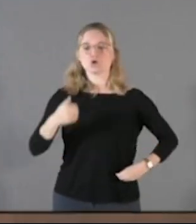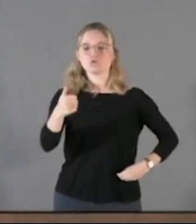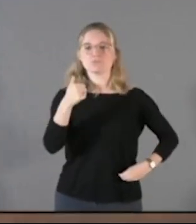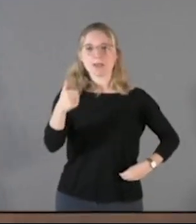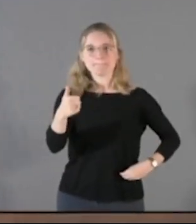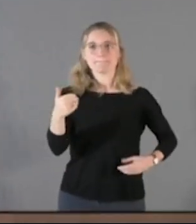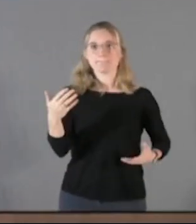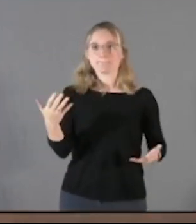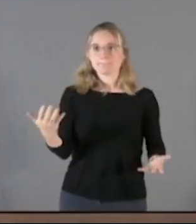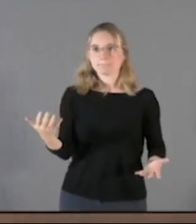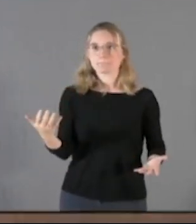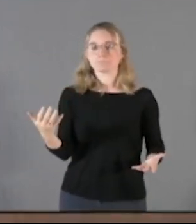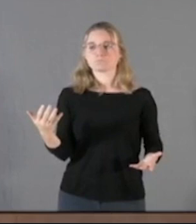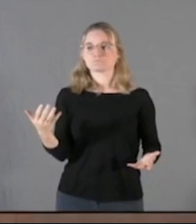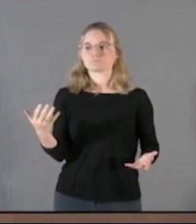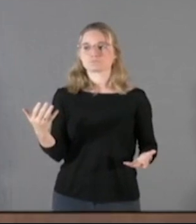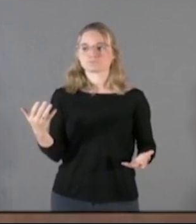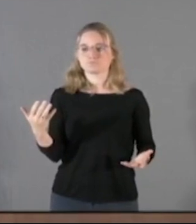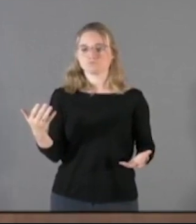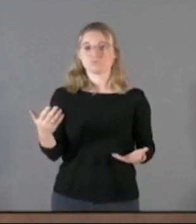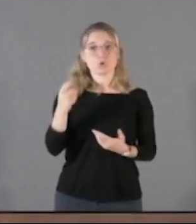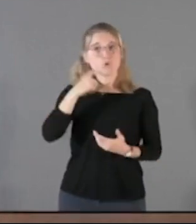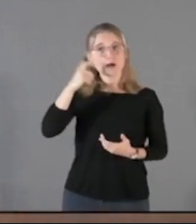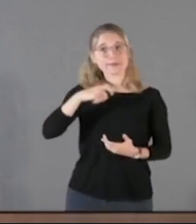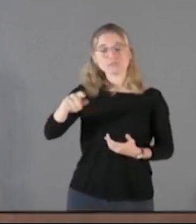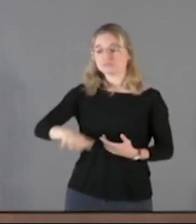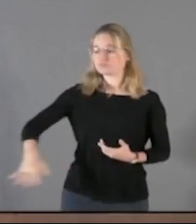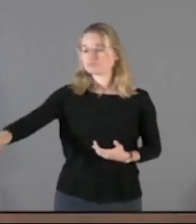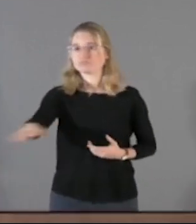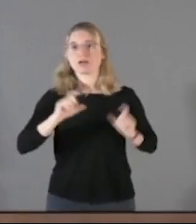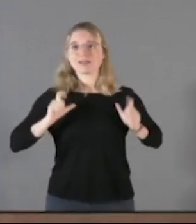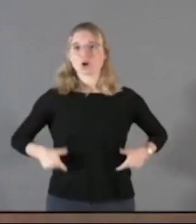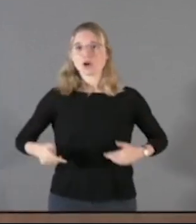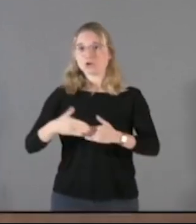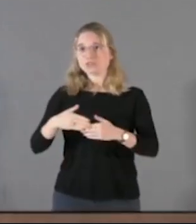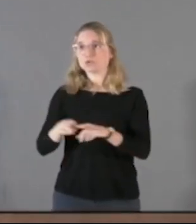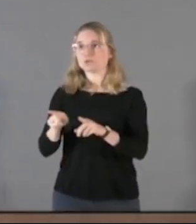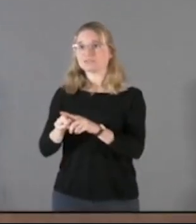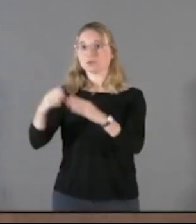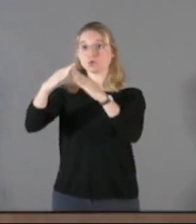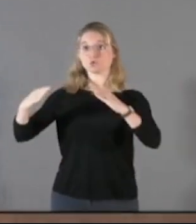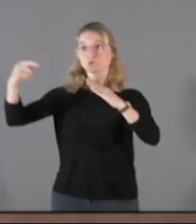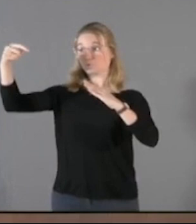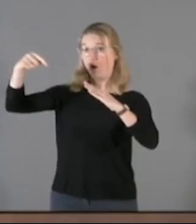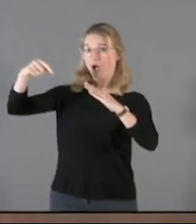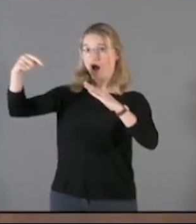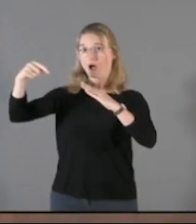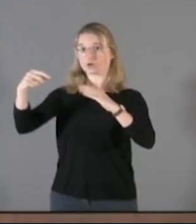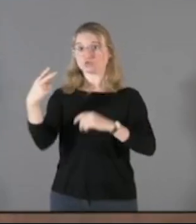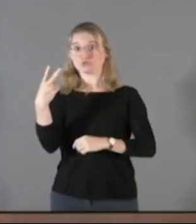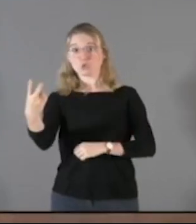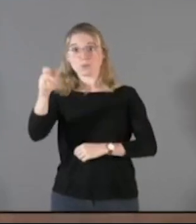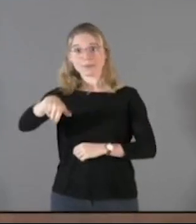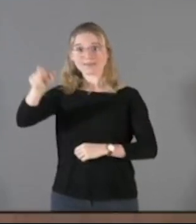personnel, pour avoir constaté qu'autour de son école et sur le toit de l'école, 2 individus rôdaient